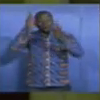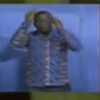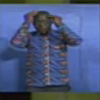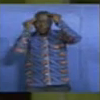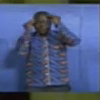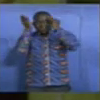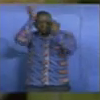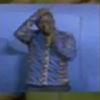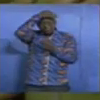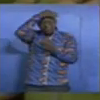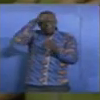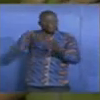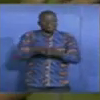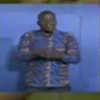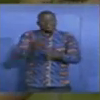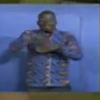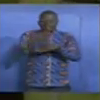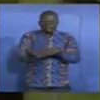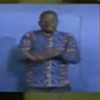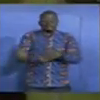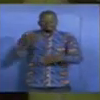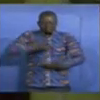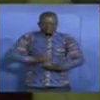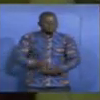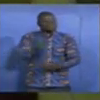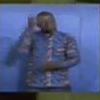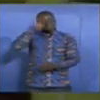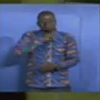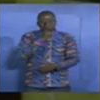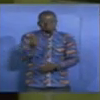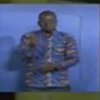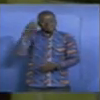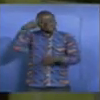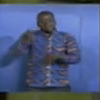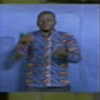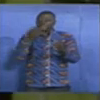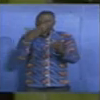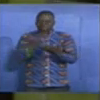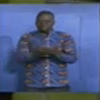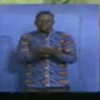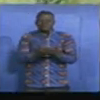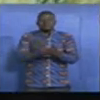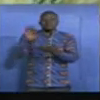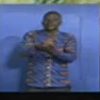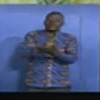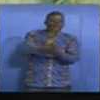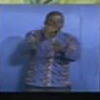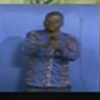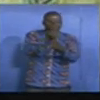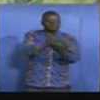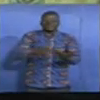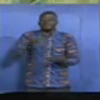Kogloé. Après, on peut n'être pas être d'accord avec les Kogloé, on peut être pour les Kogloé. Ça, c'est une autre question. Le film ne prend pas parti. C'est une